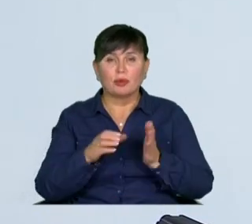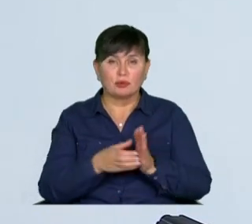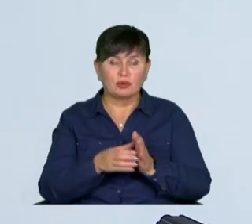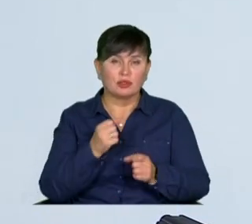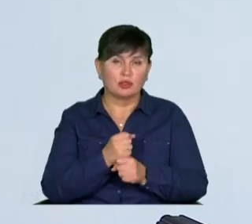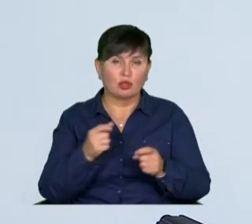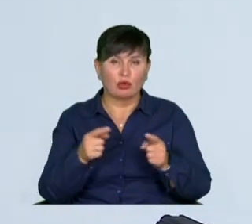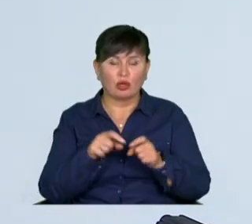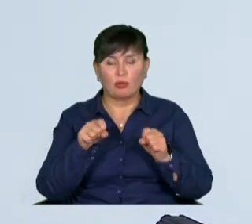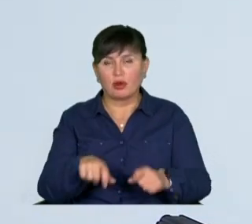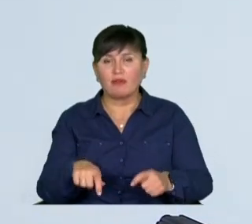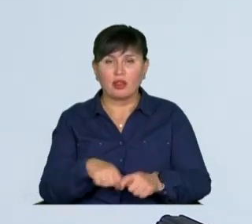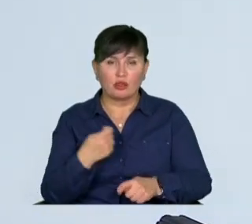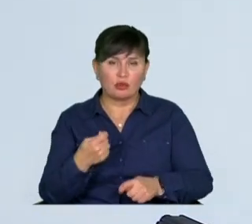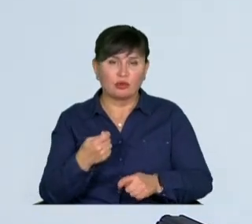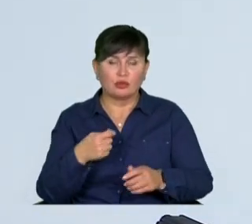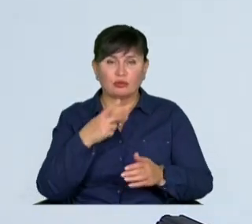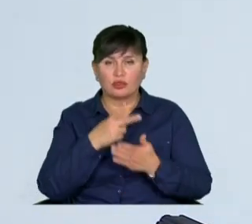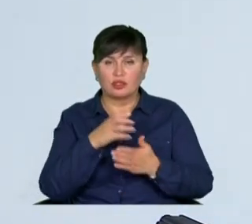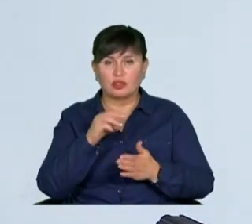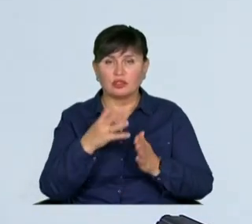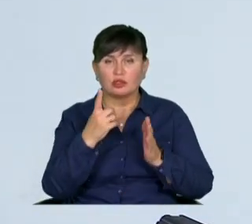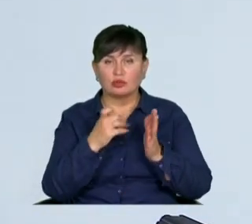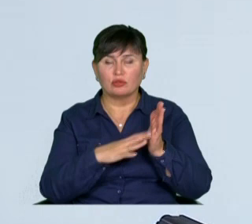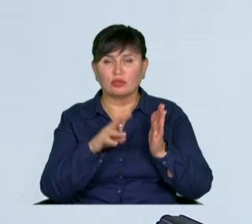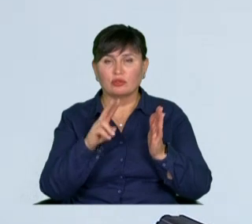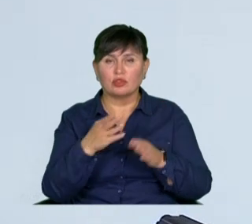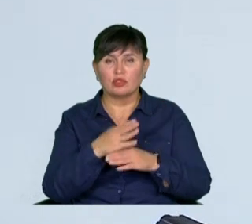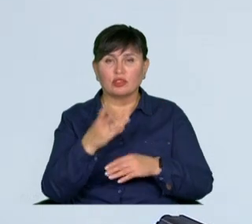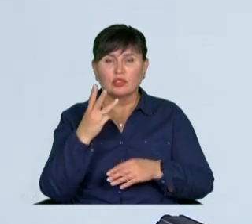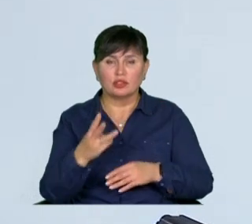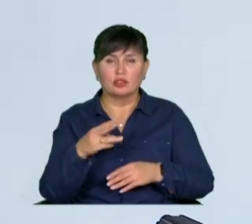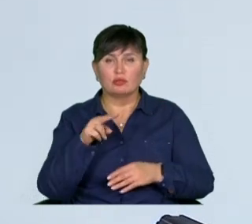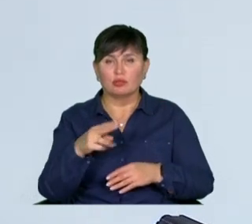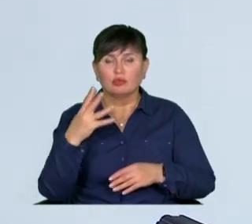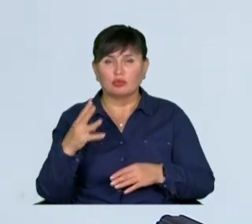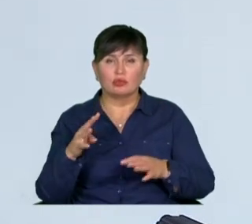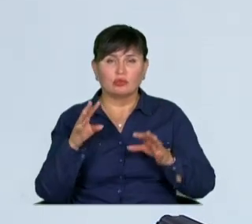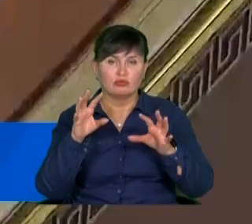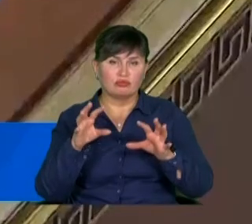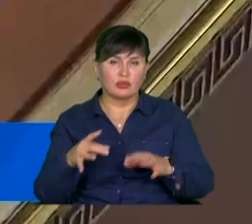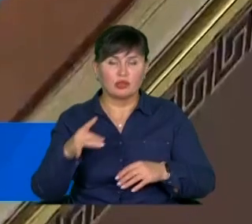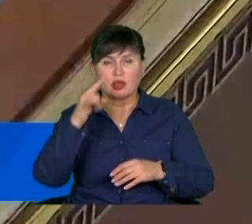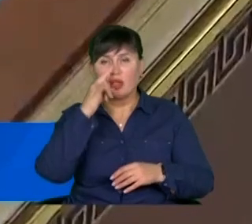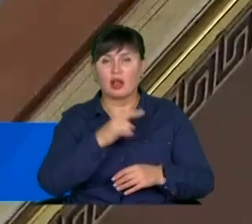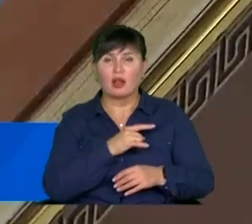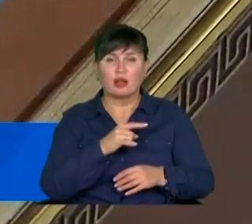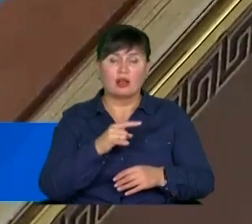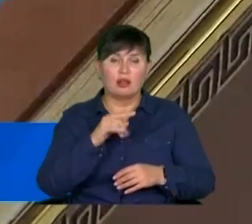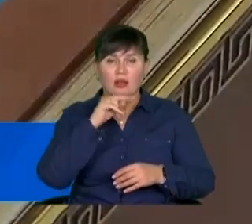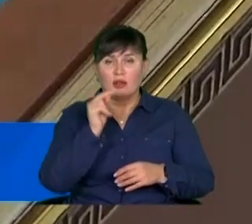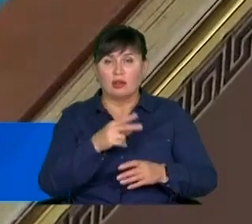совершил уголовное правонарушение, предусмотрено статья 192, часть 3, пункт 4 Уголовного кодекса Республики Казахстан. По данным